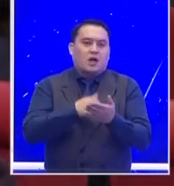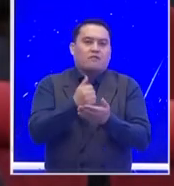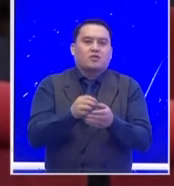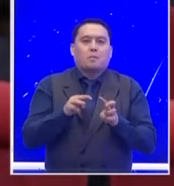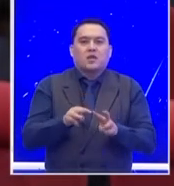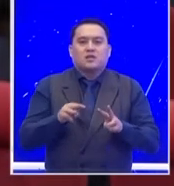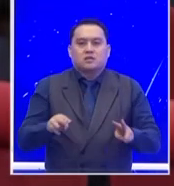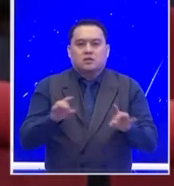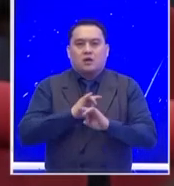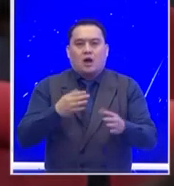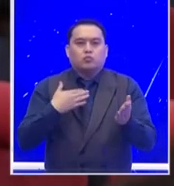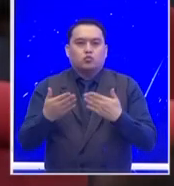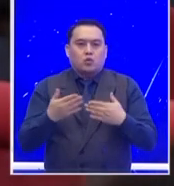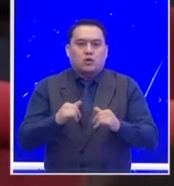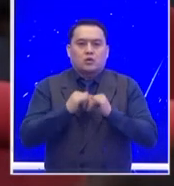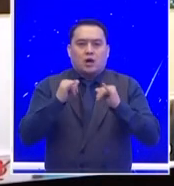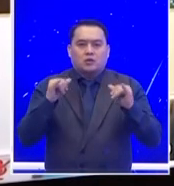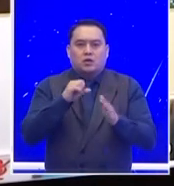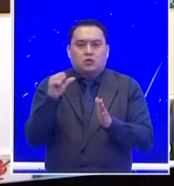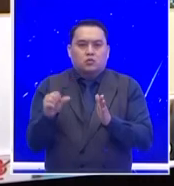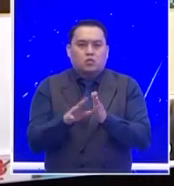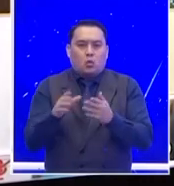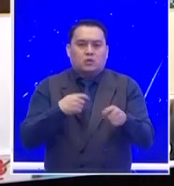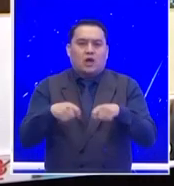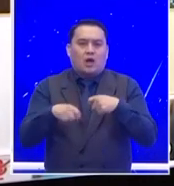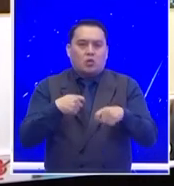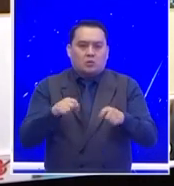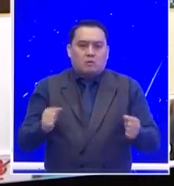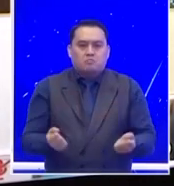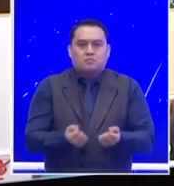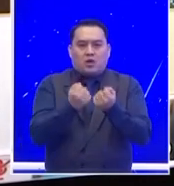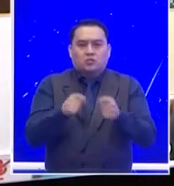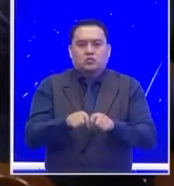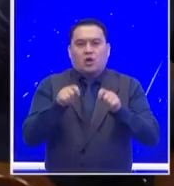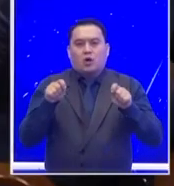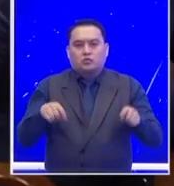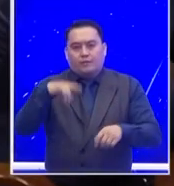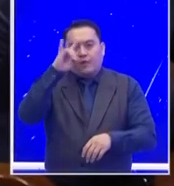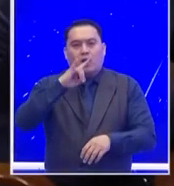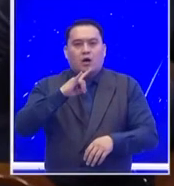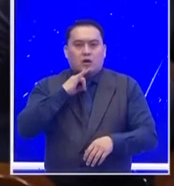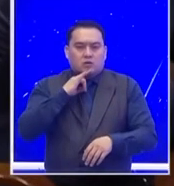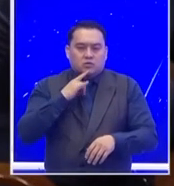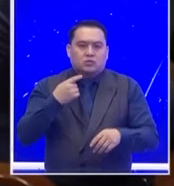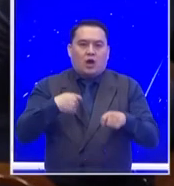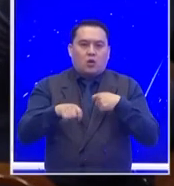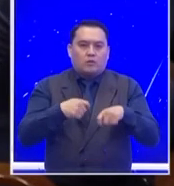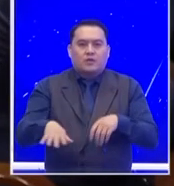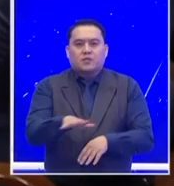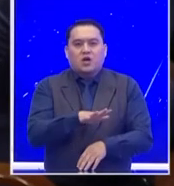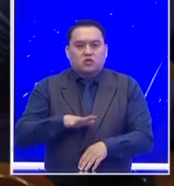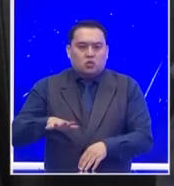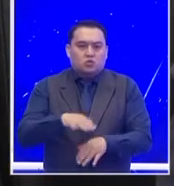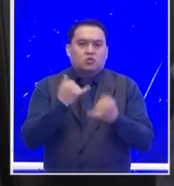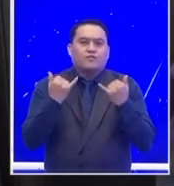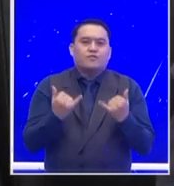премьер-министра Аскара Мамина обсудили развитие электронной торговли, поддержка и создание казахстанских цифровых торговых площадок.